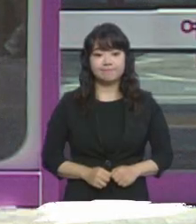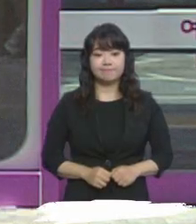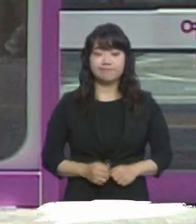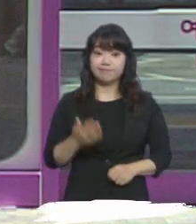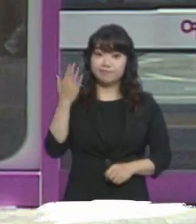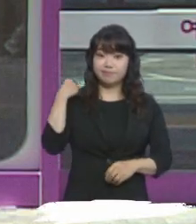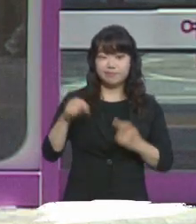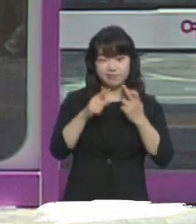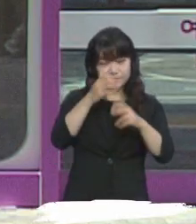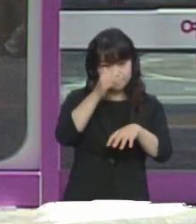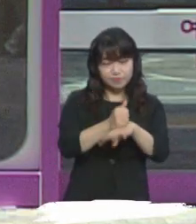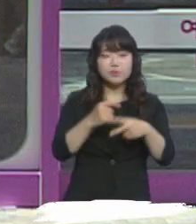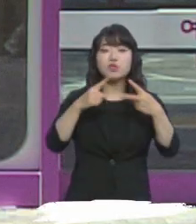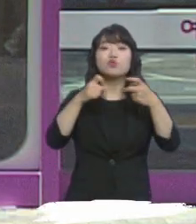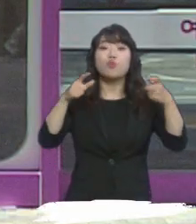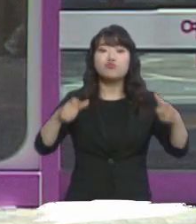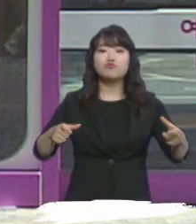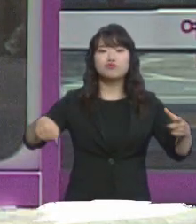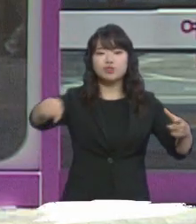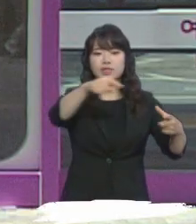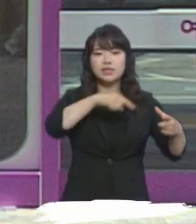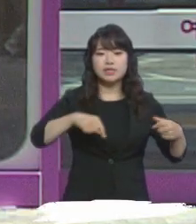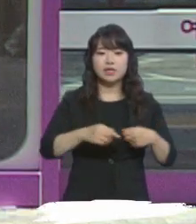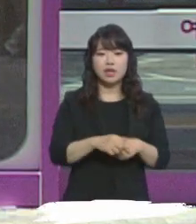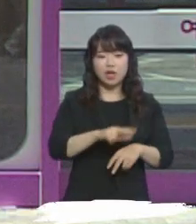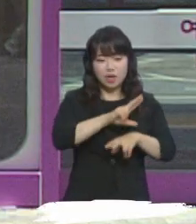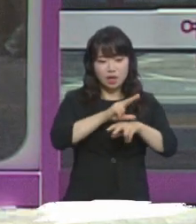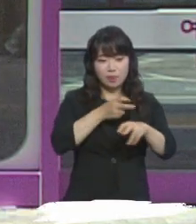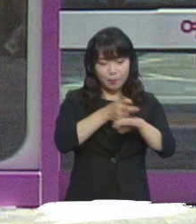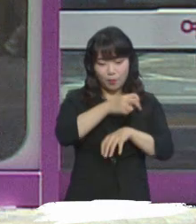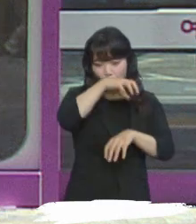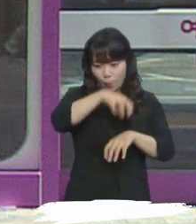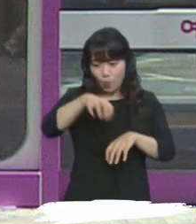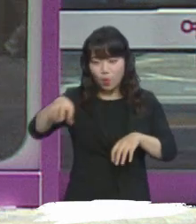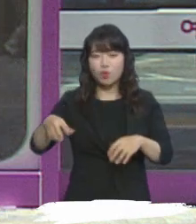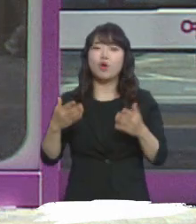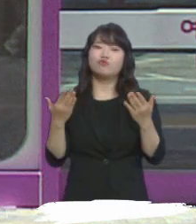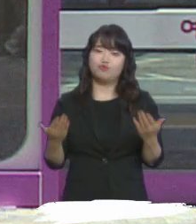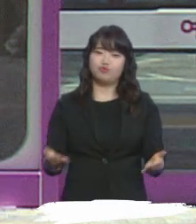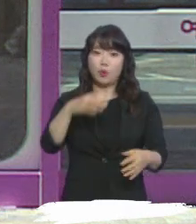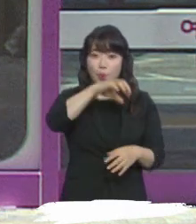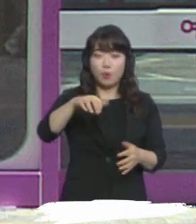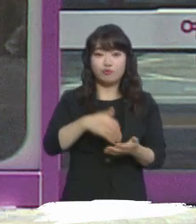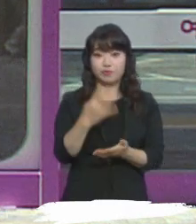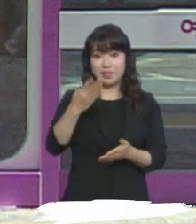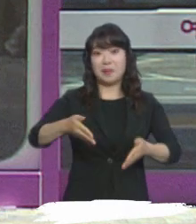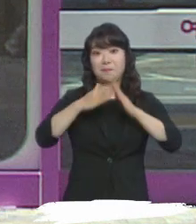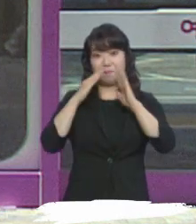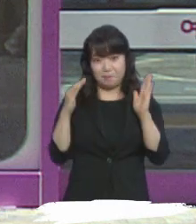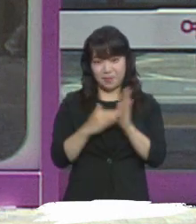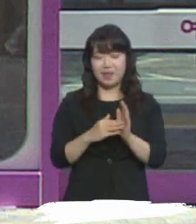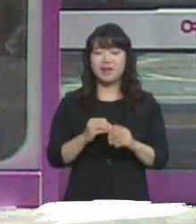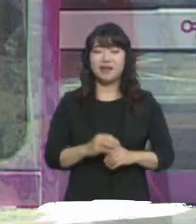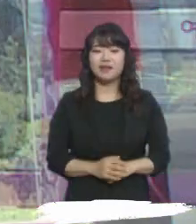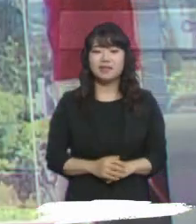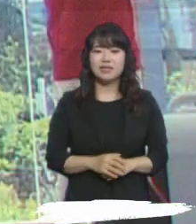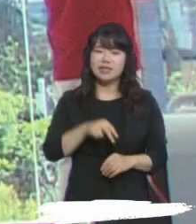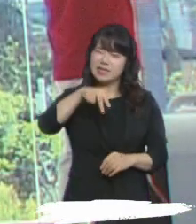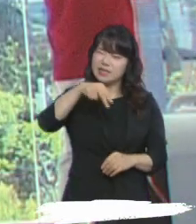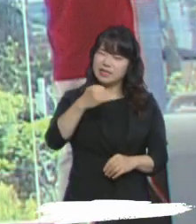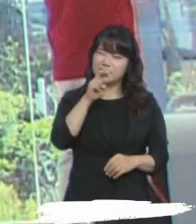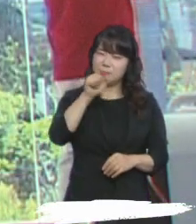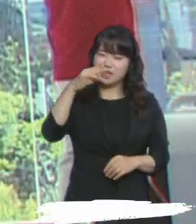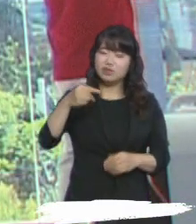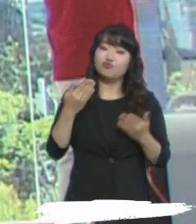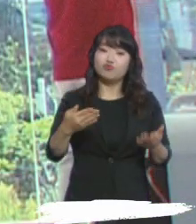지난 연말 동대문구는 지역 내 주요 정류소 인근에 스마트 쉼터 4곳을 설치해 운영에 들어갔습니다. 스마트